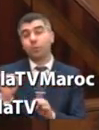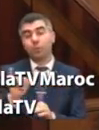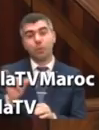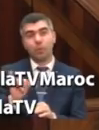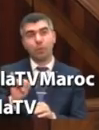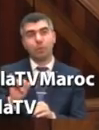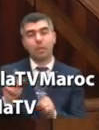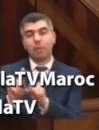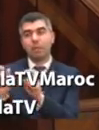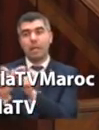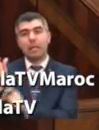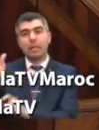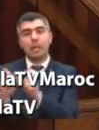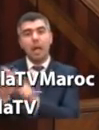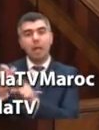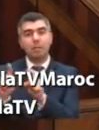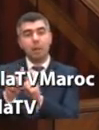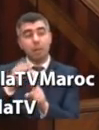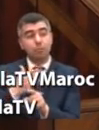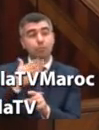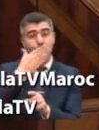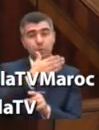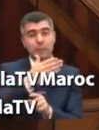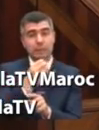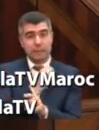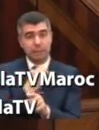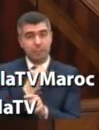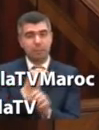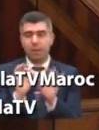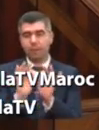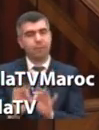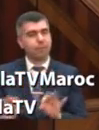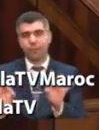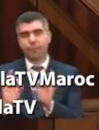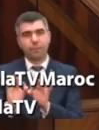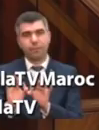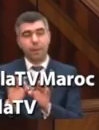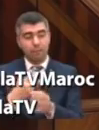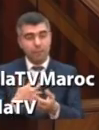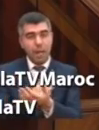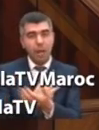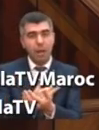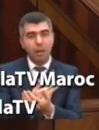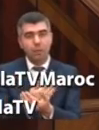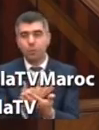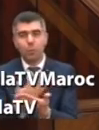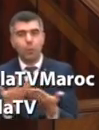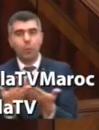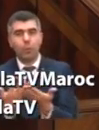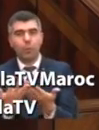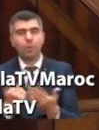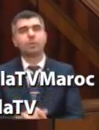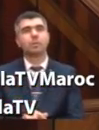دوك الناس صيفطوهم تما باش يتشمسوا، ماشي باش يديروا عمليات جراحيه للناس. السيد الوزير خص اجراءات حاسمه